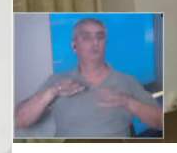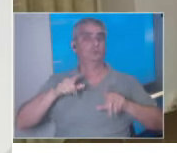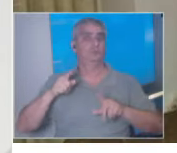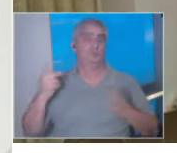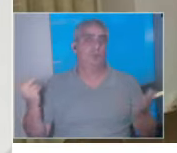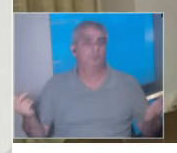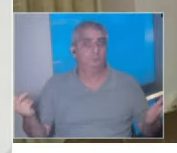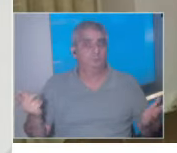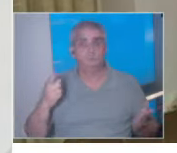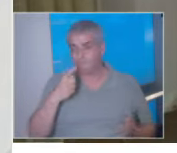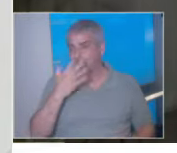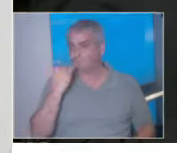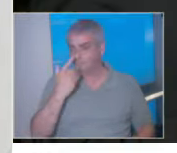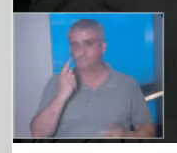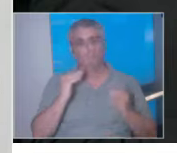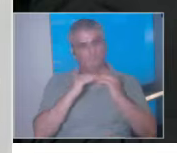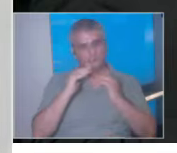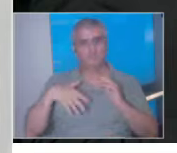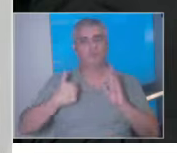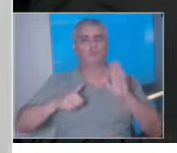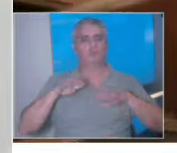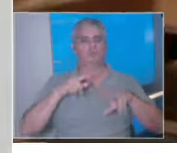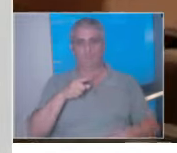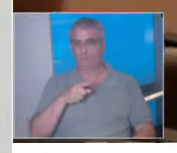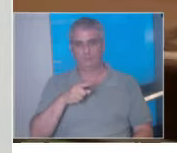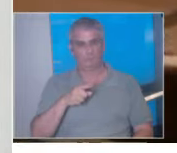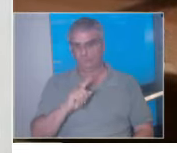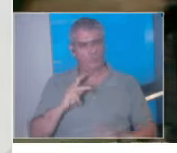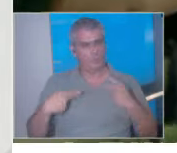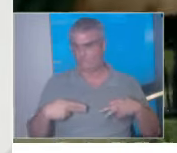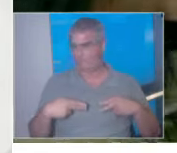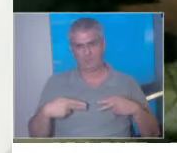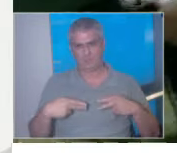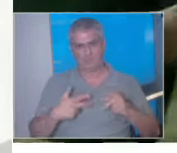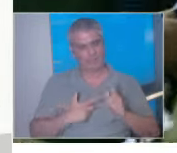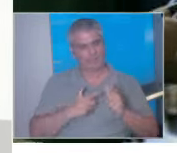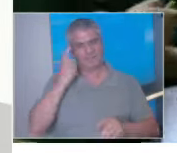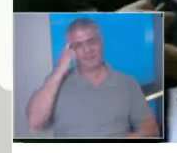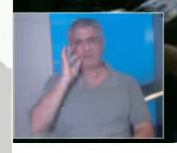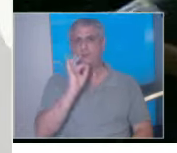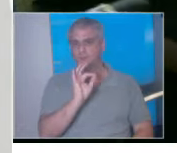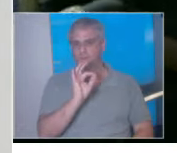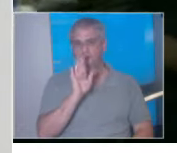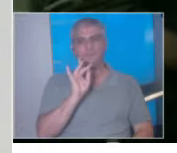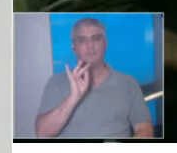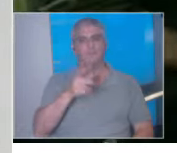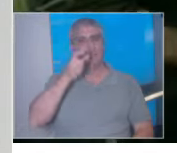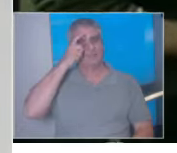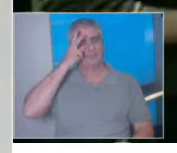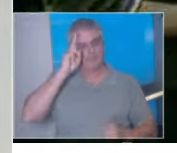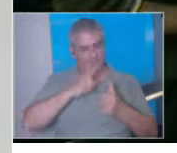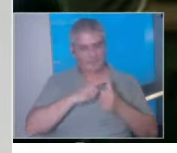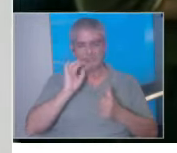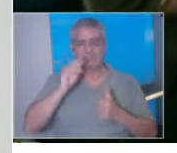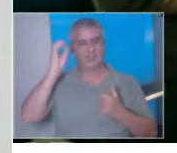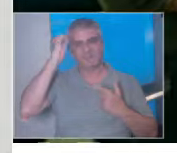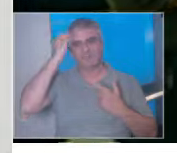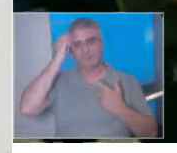חושב שהוא היה ראוי להיות ראש ממשלה. הוא לא פחד אגב להילחם על דעותיו, גם נגד בגין וגם נגד